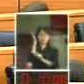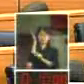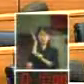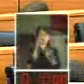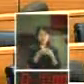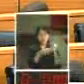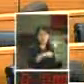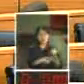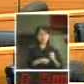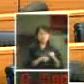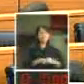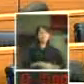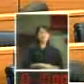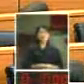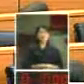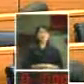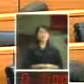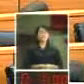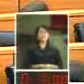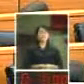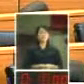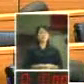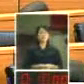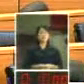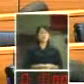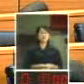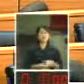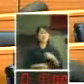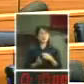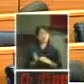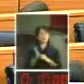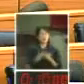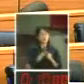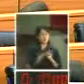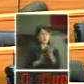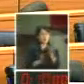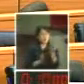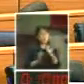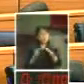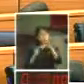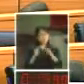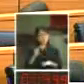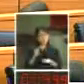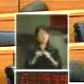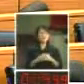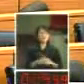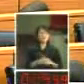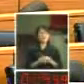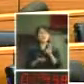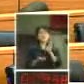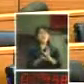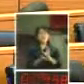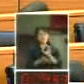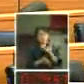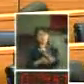ธิปัตย์ผมได้เสนอปรับลดงบประมาณในสัดส่วนของกระทรว